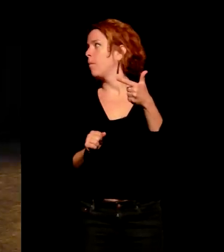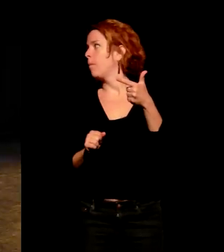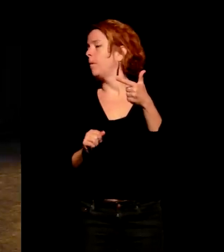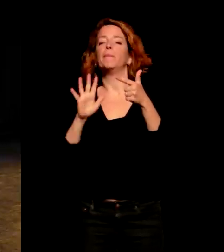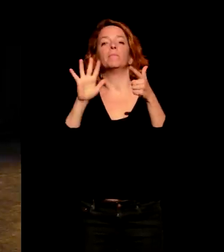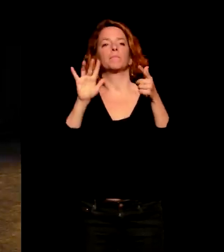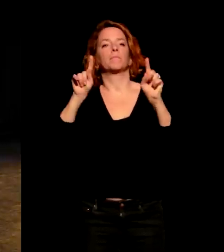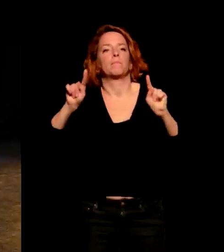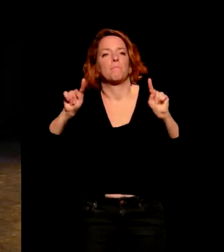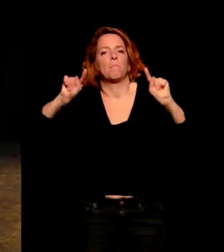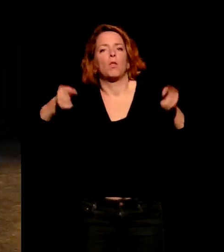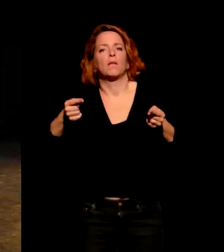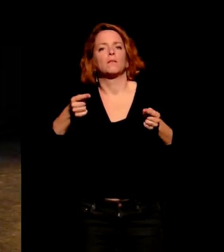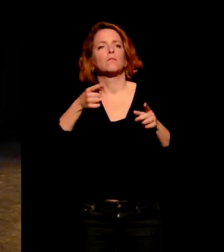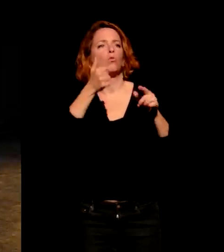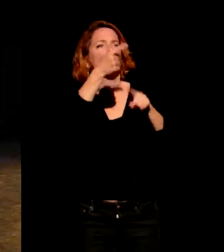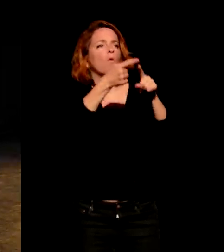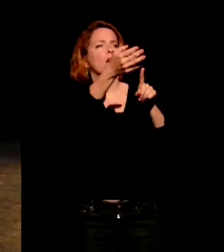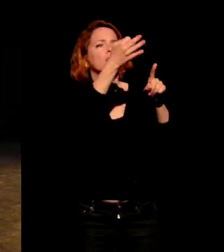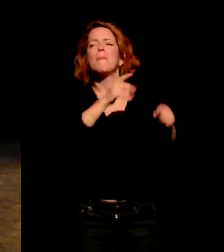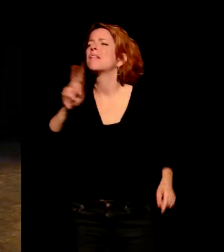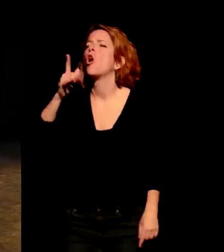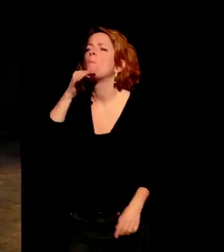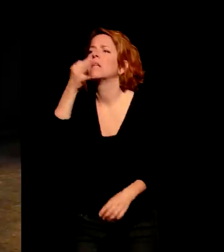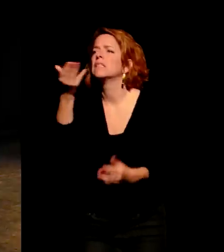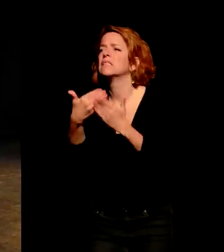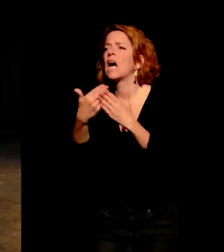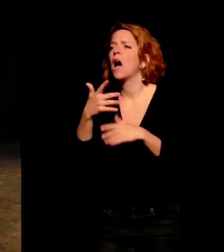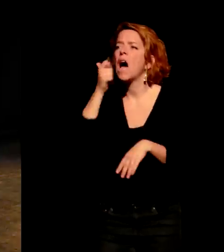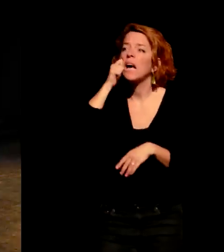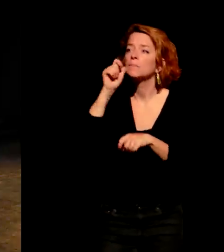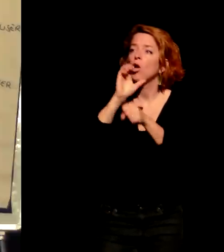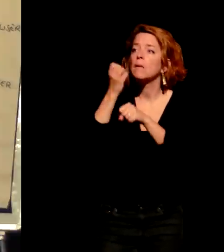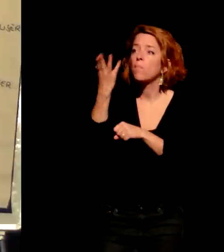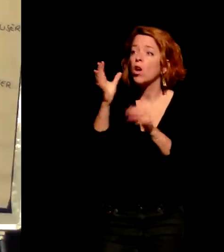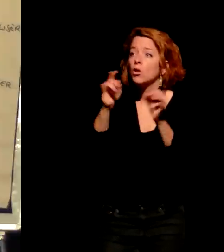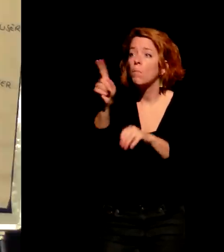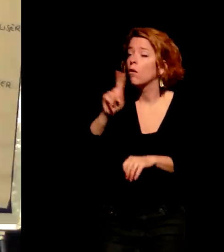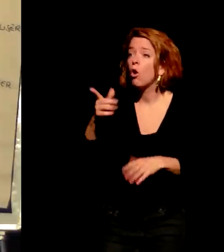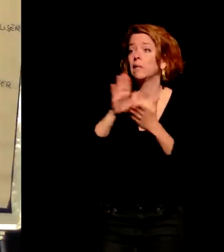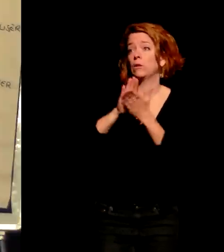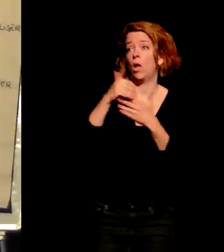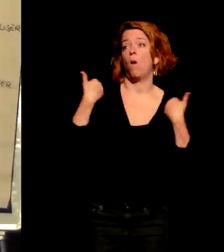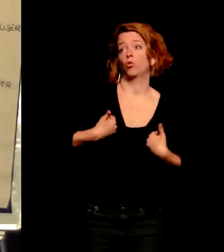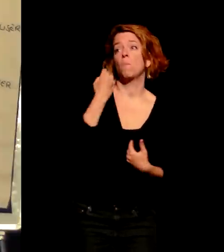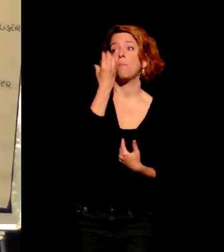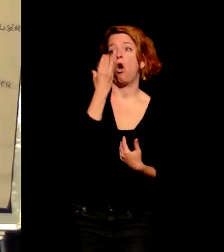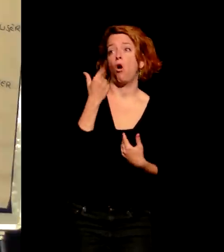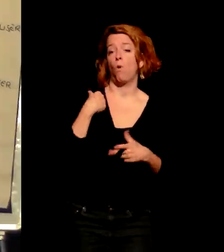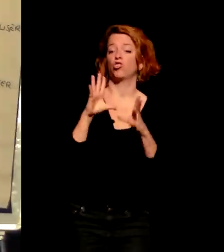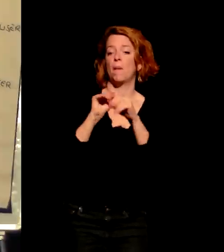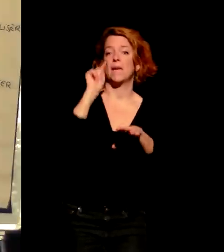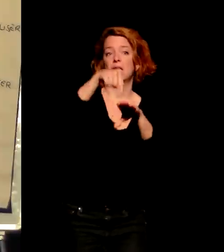d'abord une petite parenthèse, il y a quelqu'un qui m'a dit une fois dans la salle, mais attends, tu peux pas dire ça, tu peux pas dire que le racisme anti-blanc n'existe pas. Moi, je suis blanc, j'habite dans des quartiers, je peux